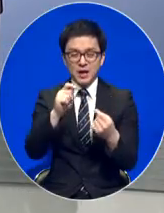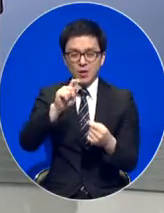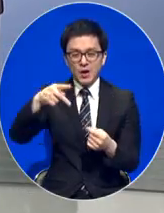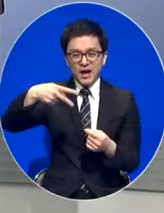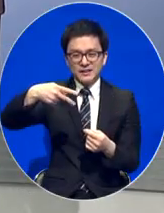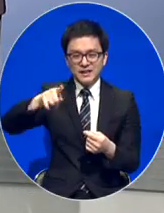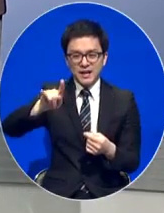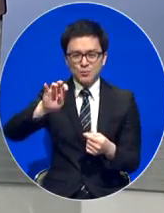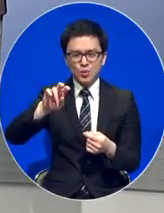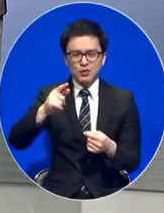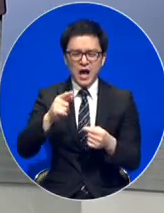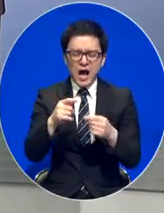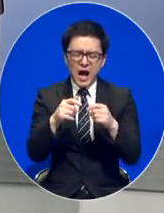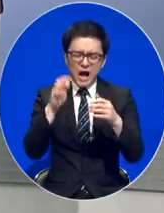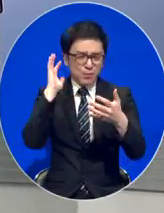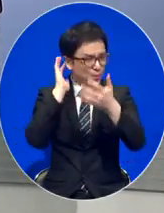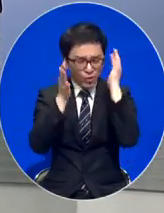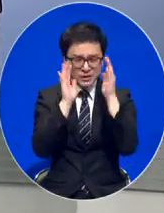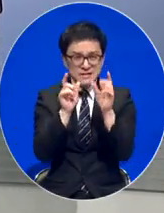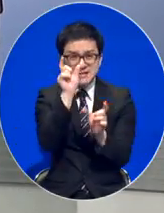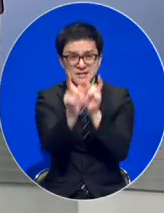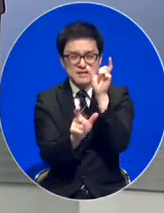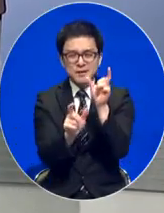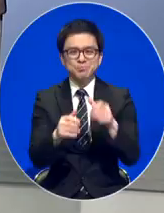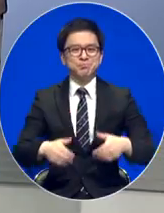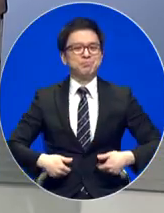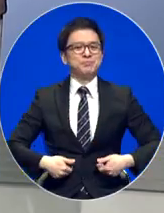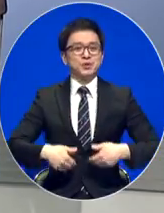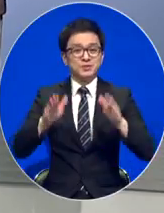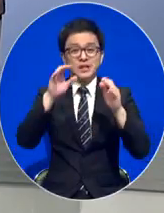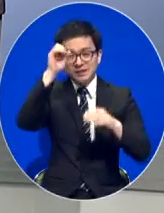과세 표준이나 경비율을 일일이 입력하지 않아도